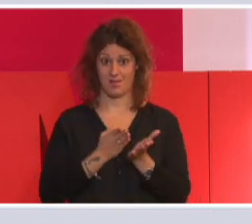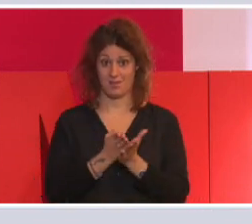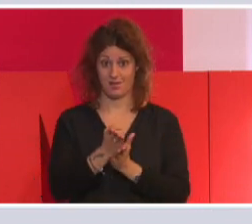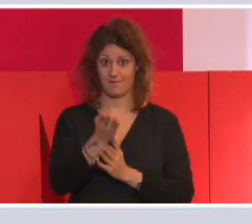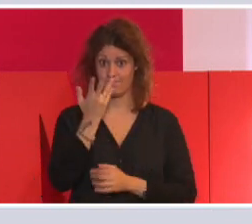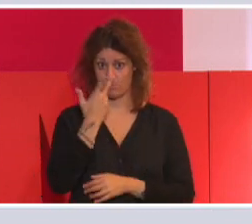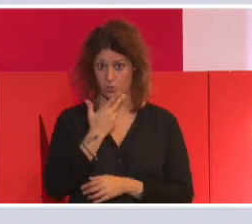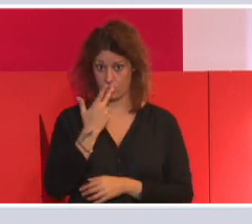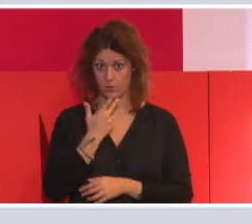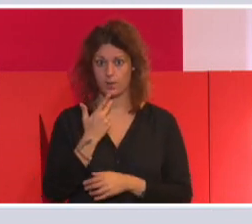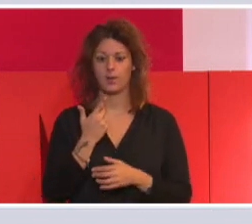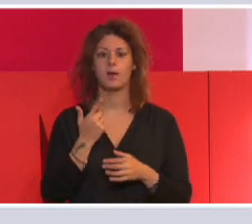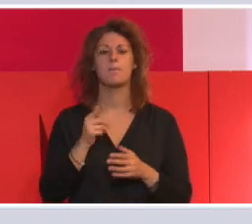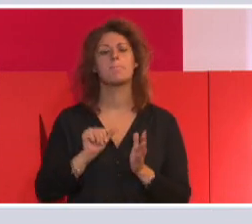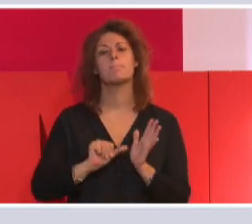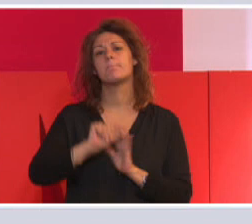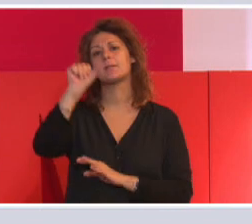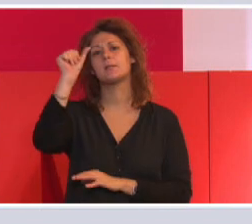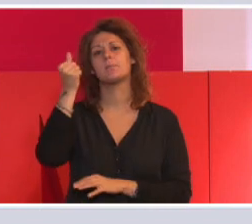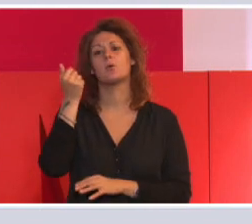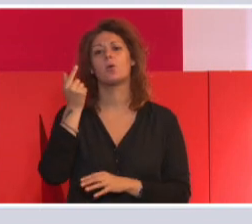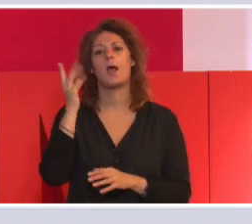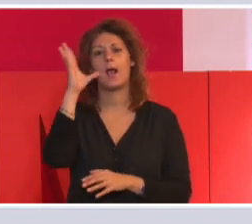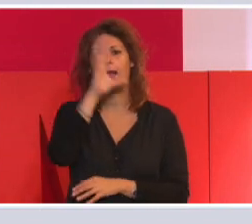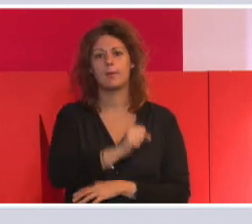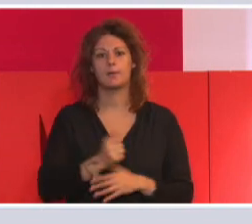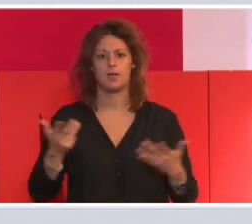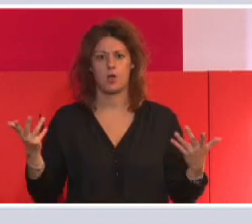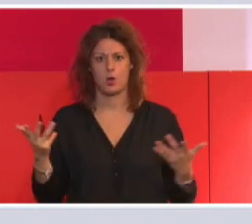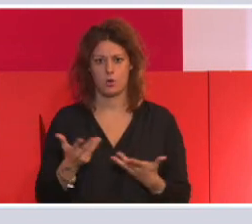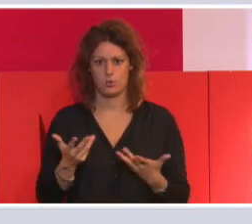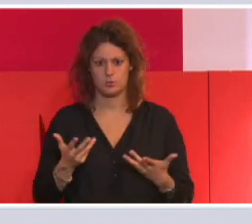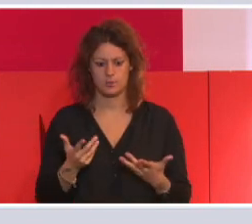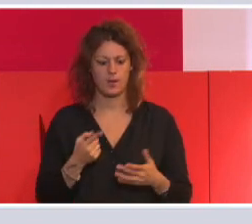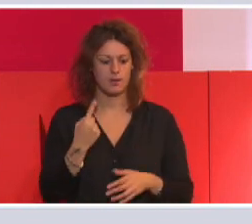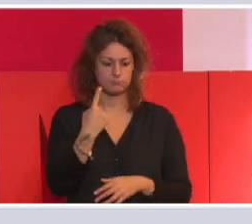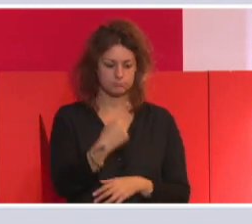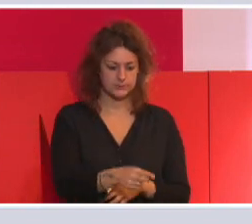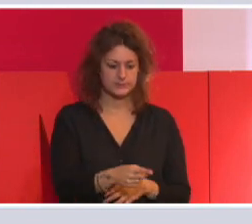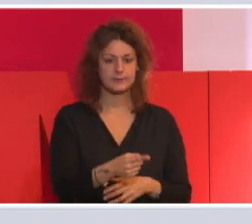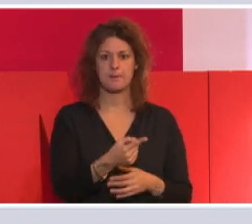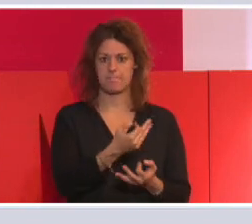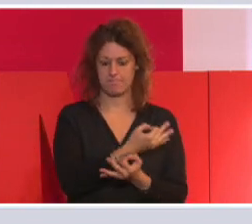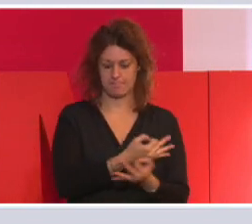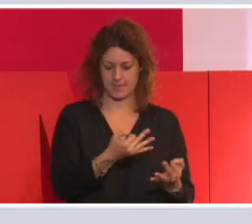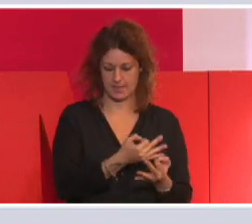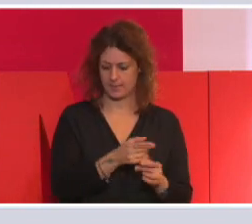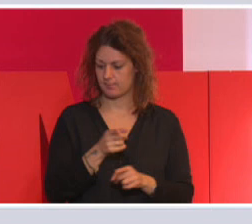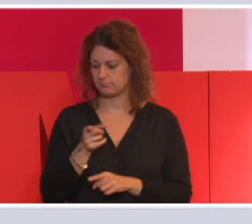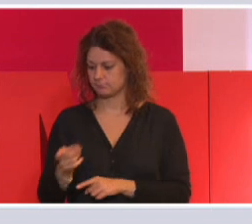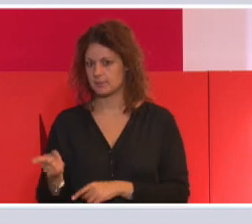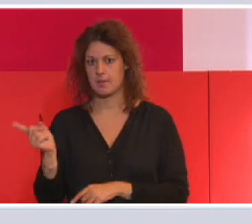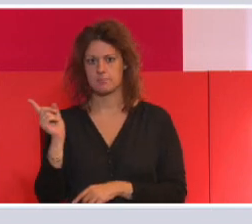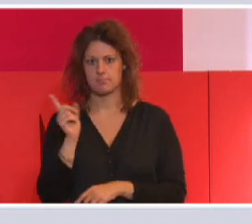dannoso cose pericoloso e cosa invece non lo è nel nostro ambiente cioè dobbiamo essere in grado di riconoscere